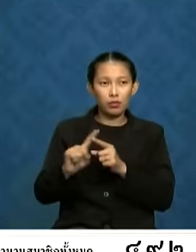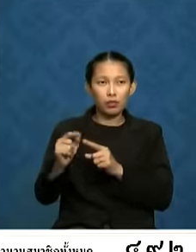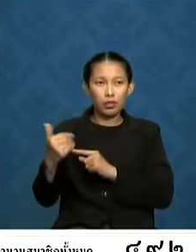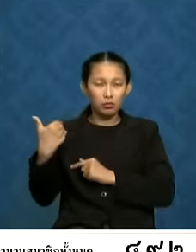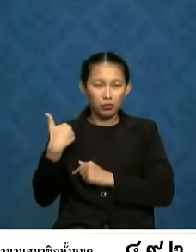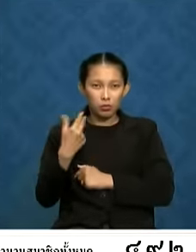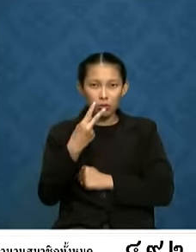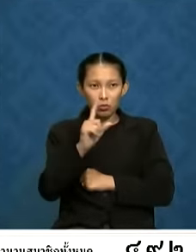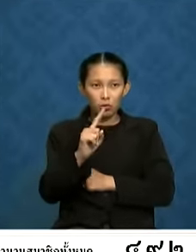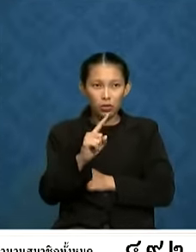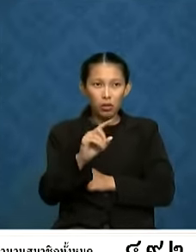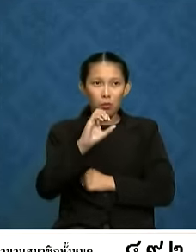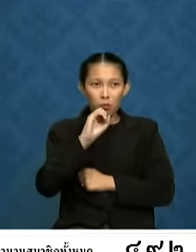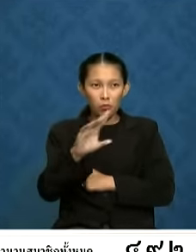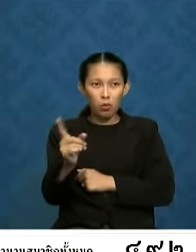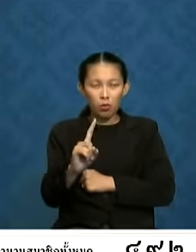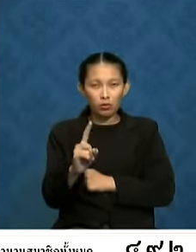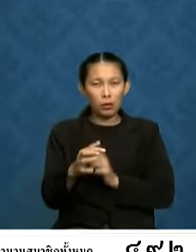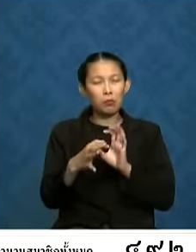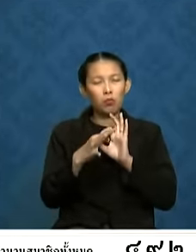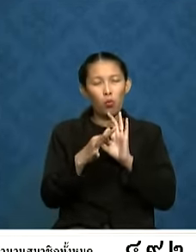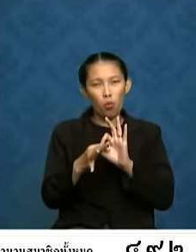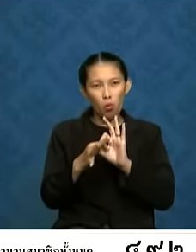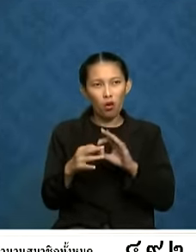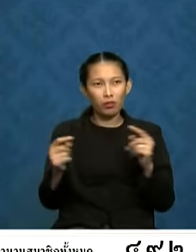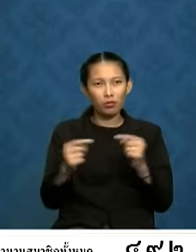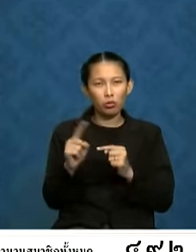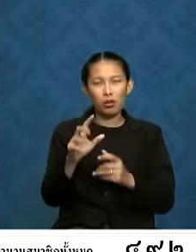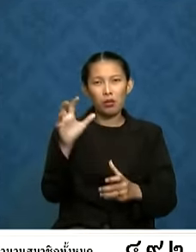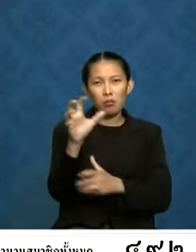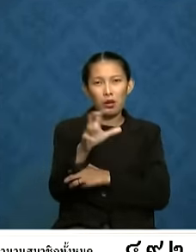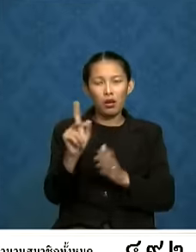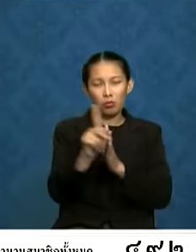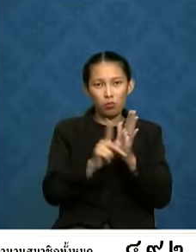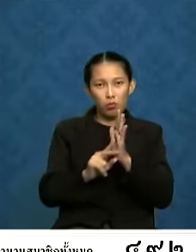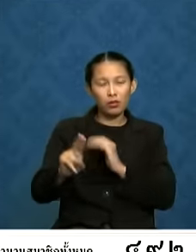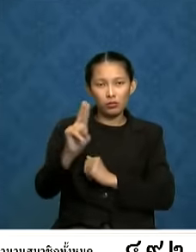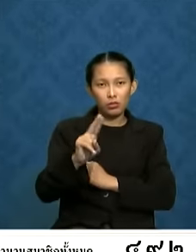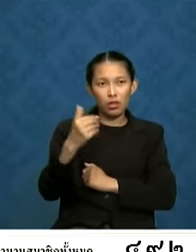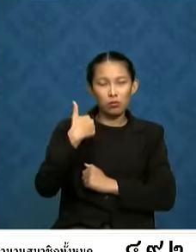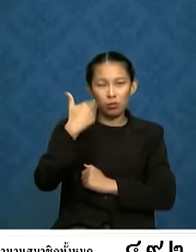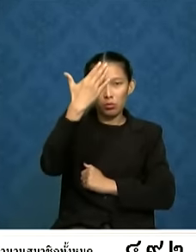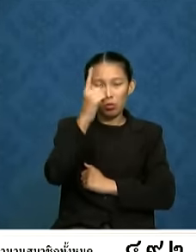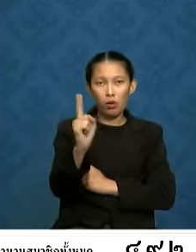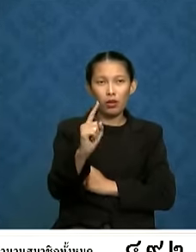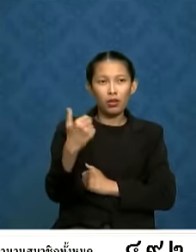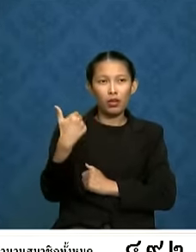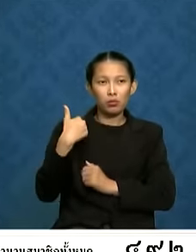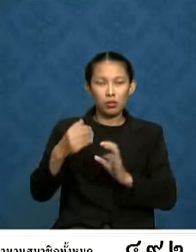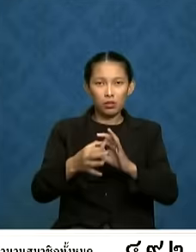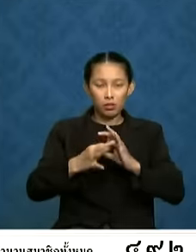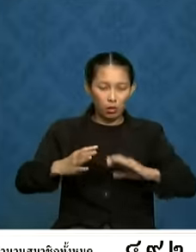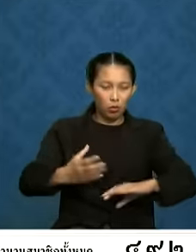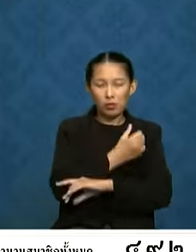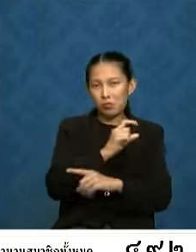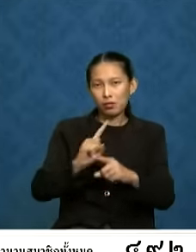คำแนะนำที่ล้วนแสดงถึงความกังวลต่อการบังคับใช้กฎหมายในลักษณะแบบนี้เพราะมันมีผลลัพธ์ทางการเมืองหลาย